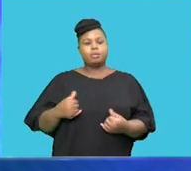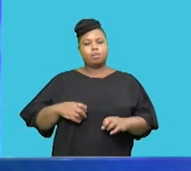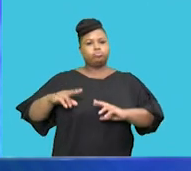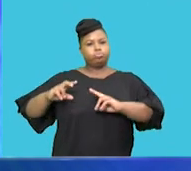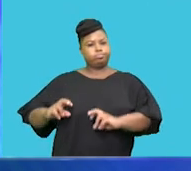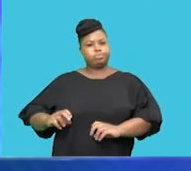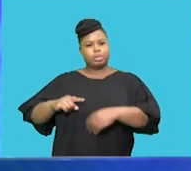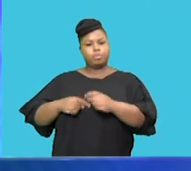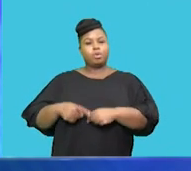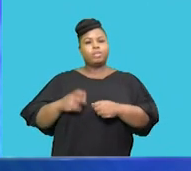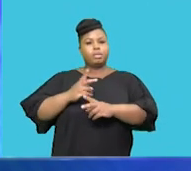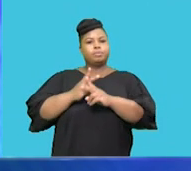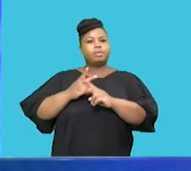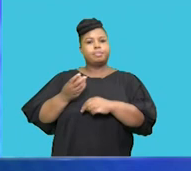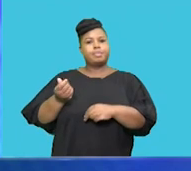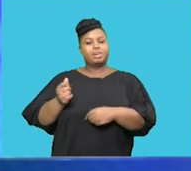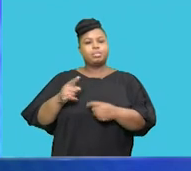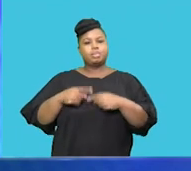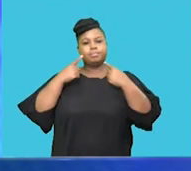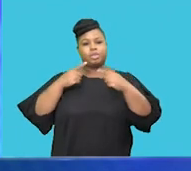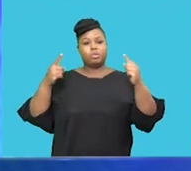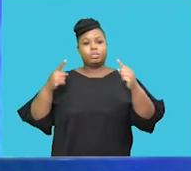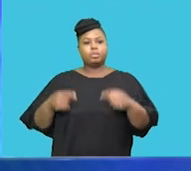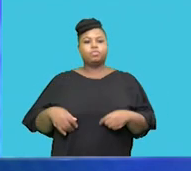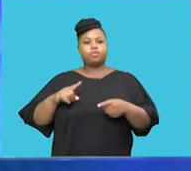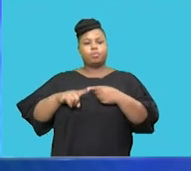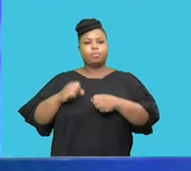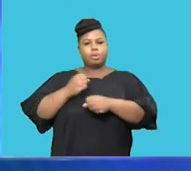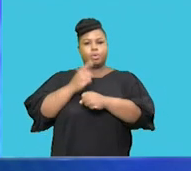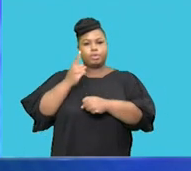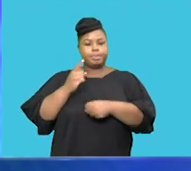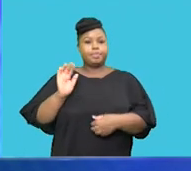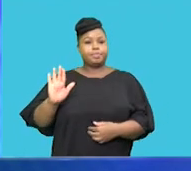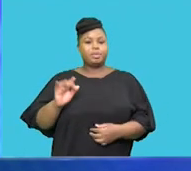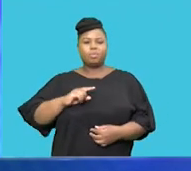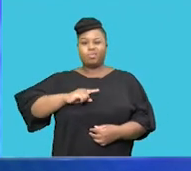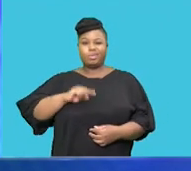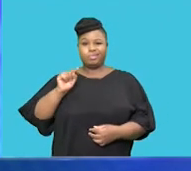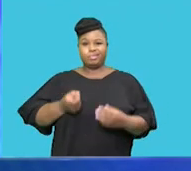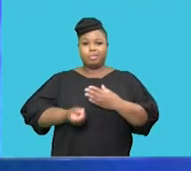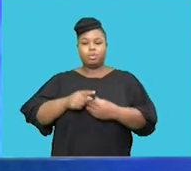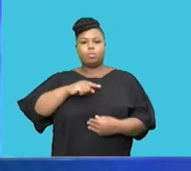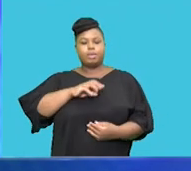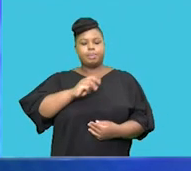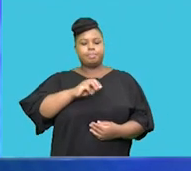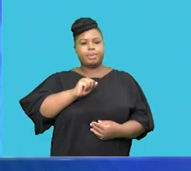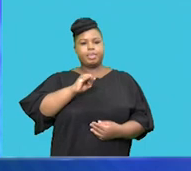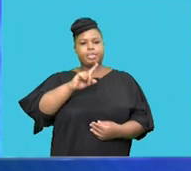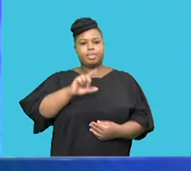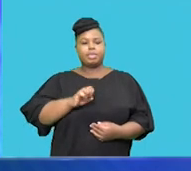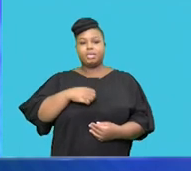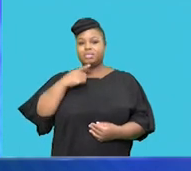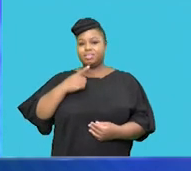malunga nemali-mboleko ekhutshwe yiNgxowa-mali yentsebenziswano yephondo lase Rhawutini. Ukuze emva kokuba uMaile wayalela uphando